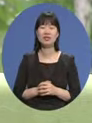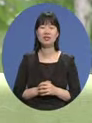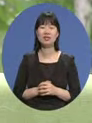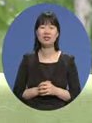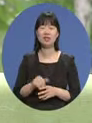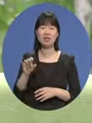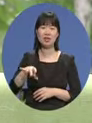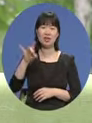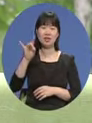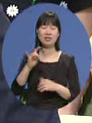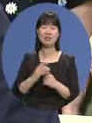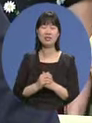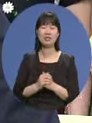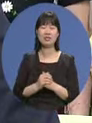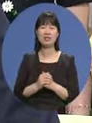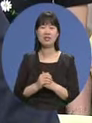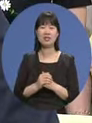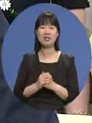일단